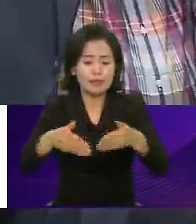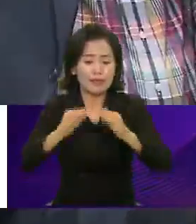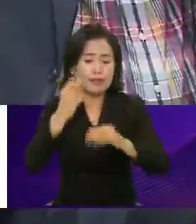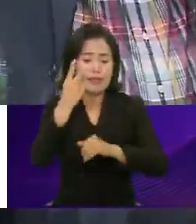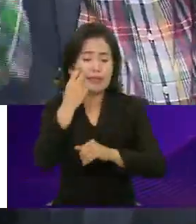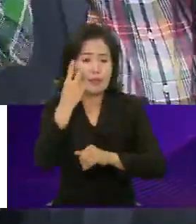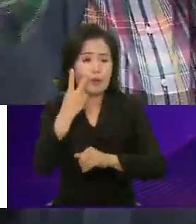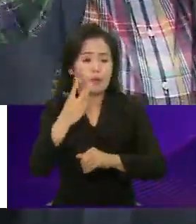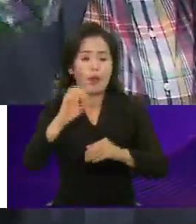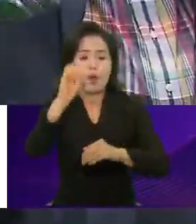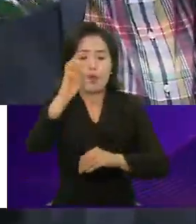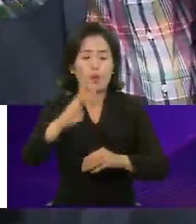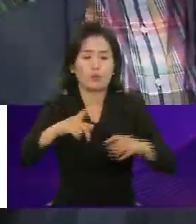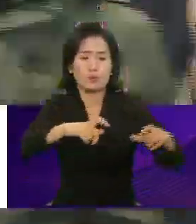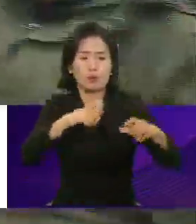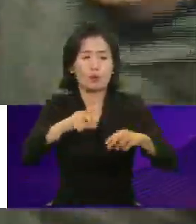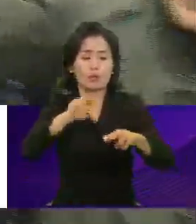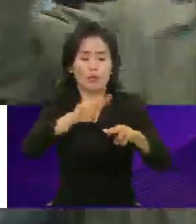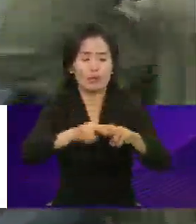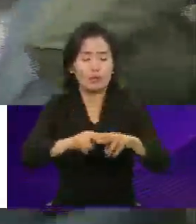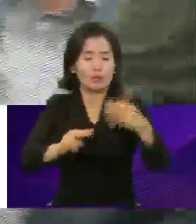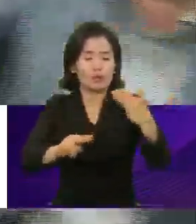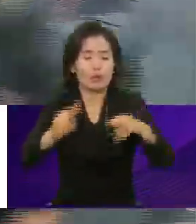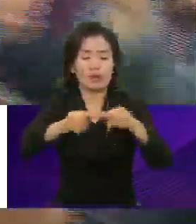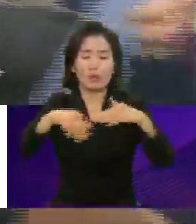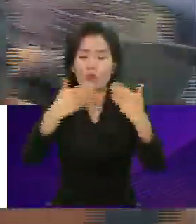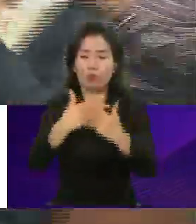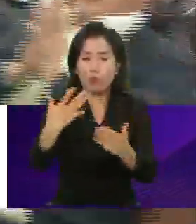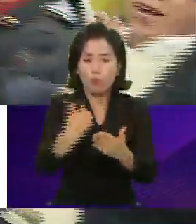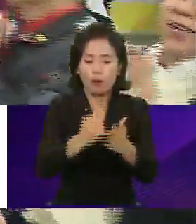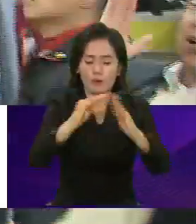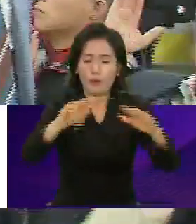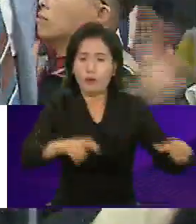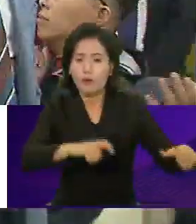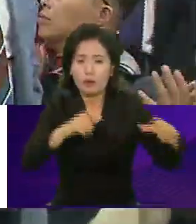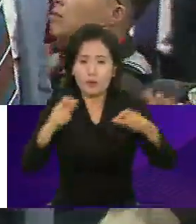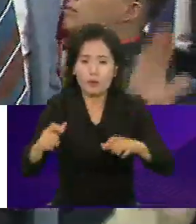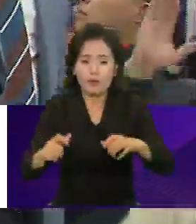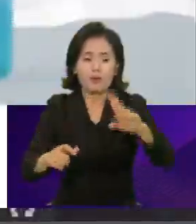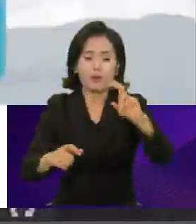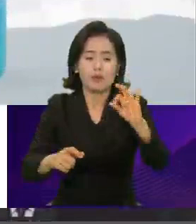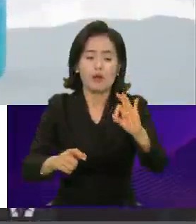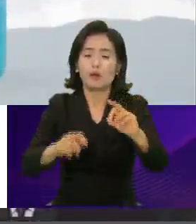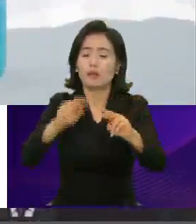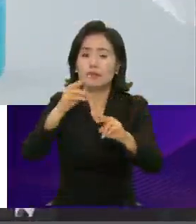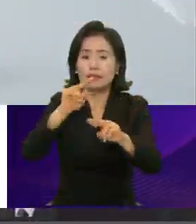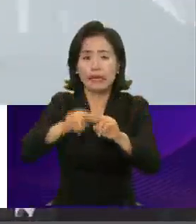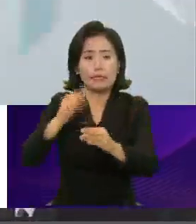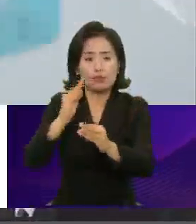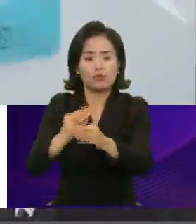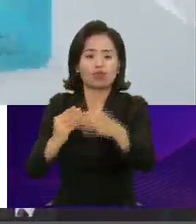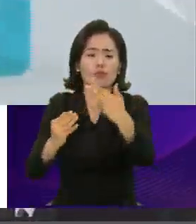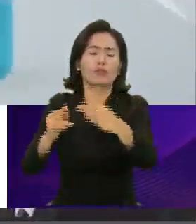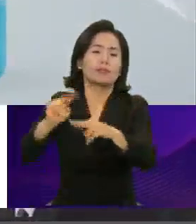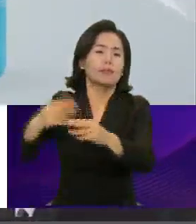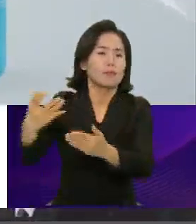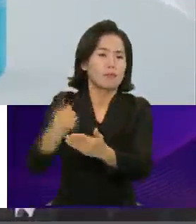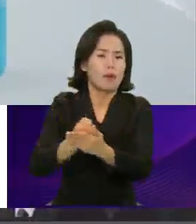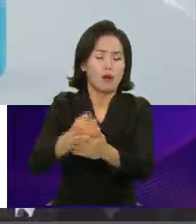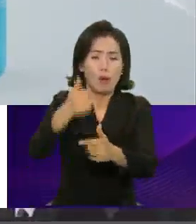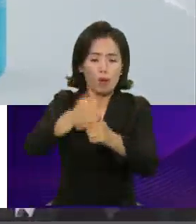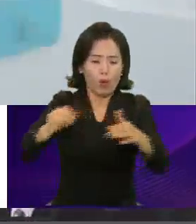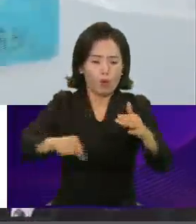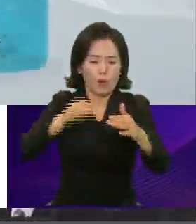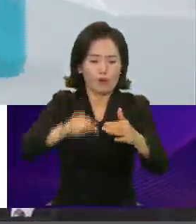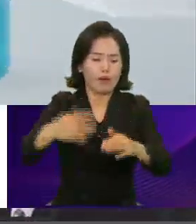만에 광주 8개 전체 의석을 싹쓸이했고 전남에서도 10석 중 8석을 거머쥐는